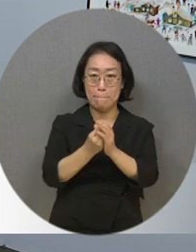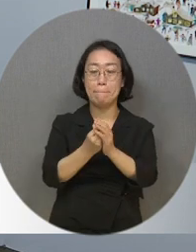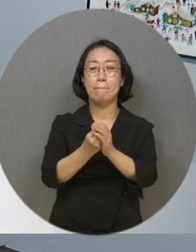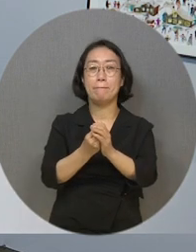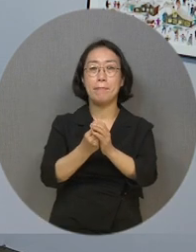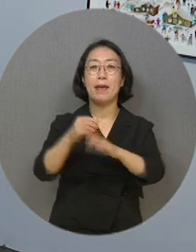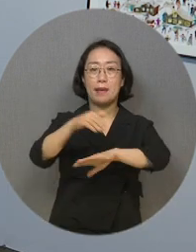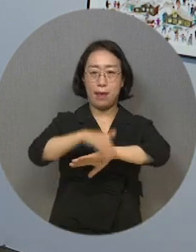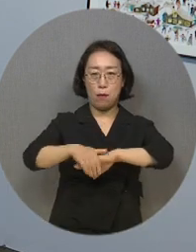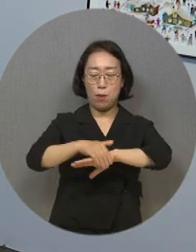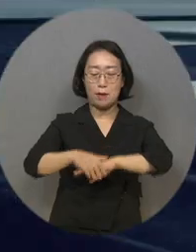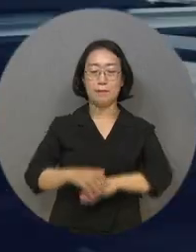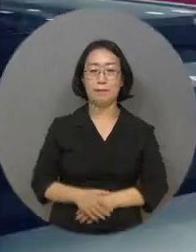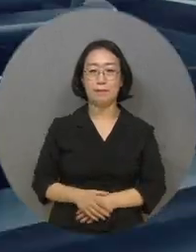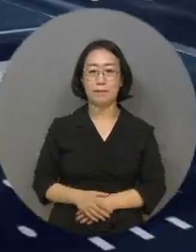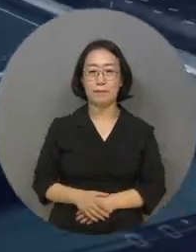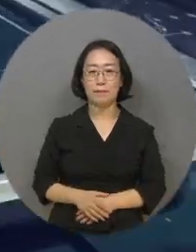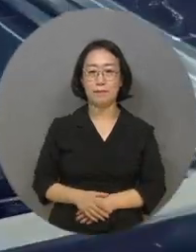예정입니다.